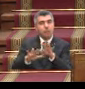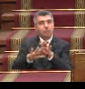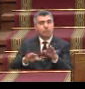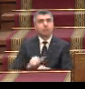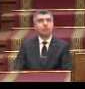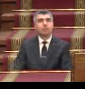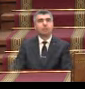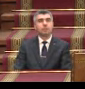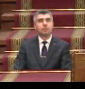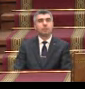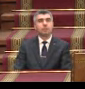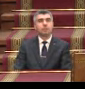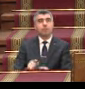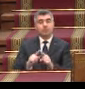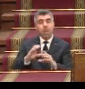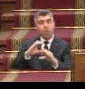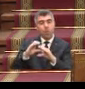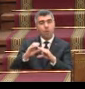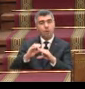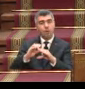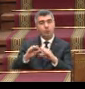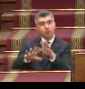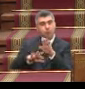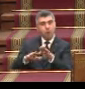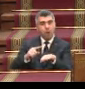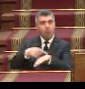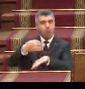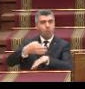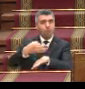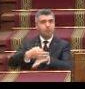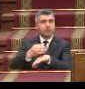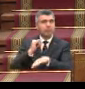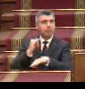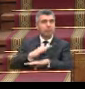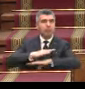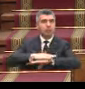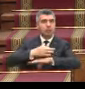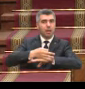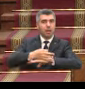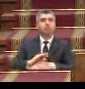من خلال مأسسة الحوار الاجتماعي واعتماده كخيار استراتيجي